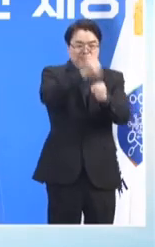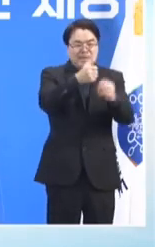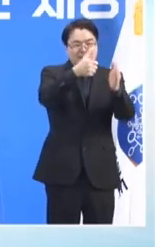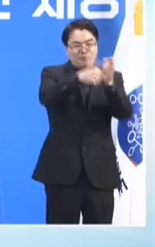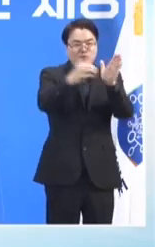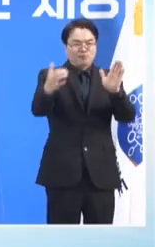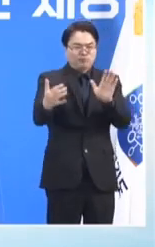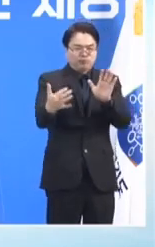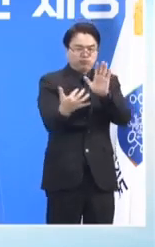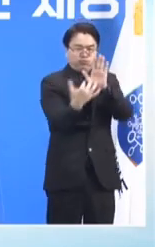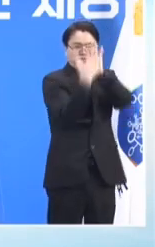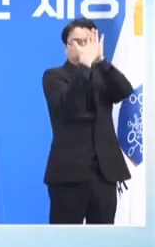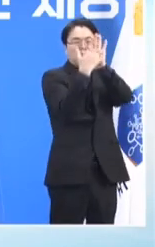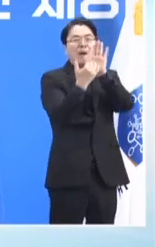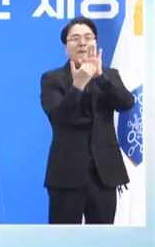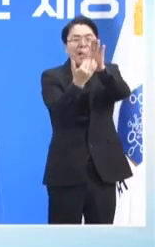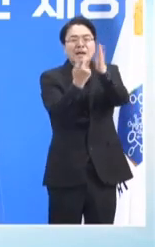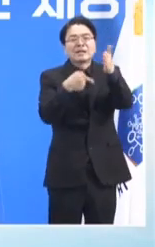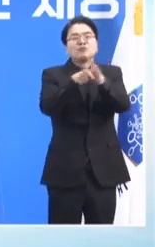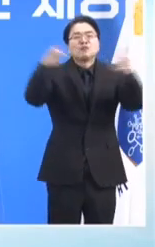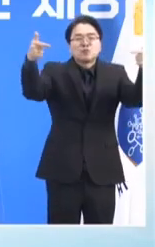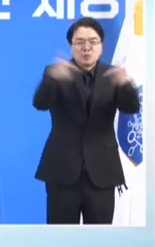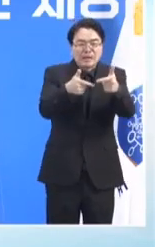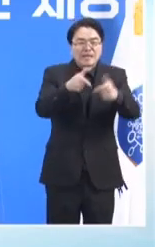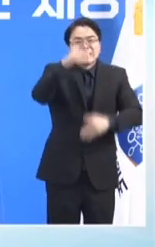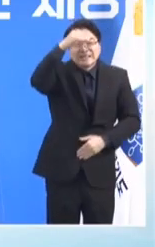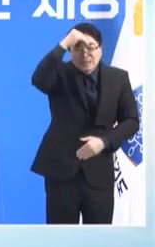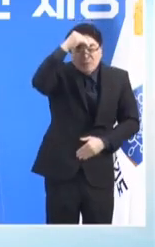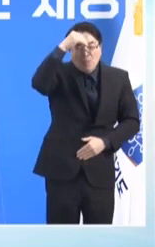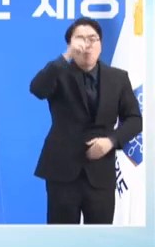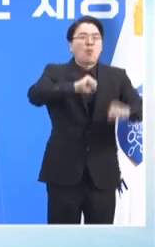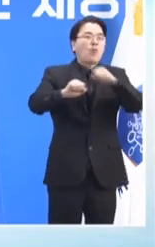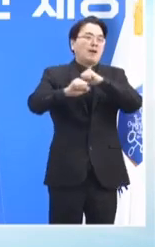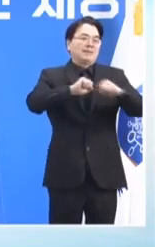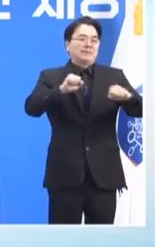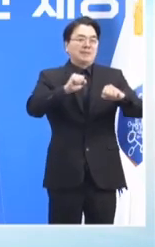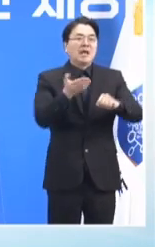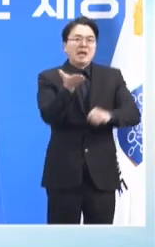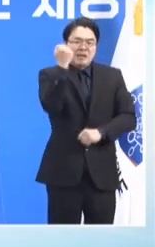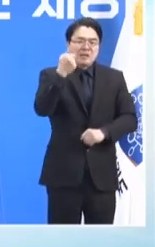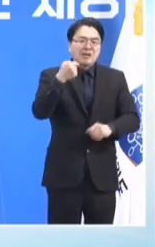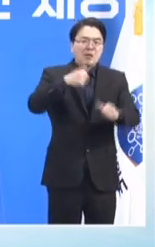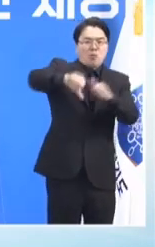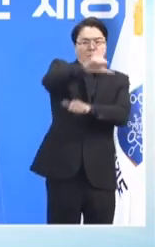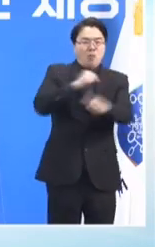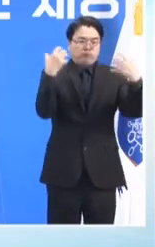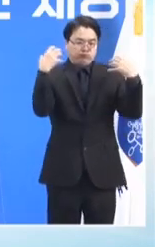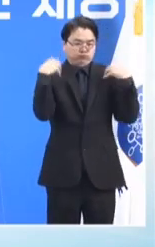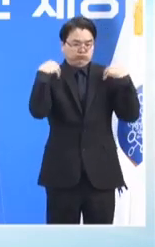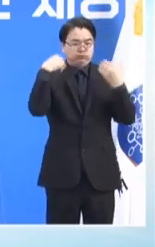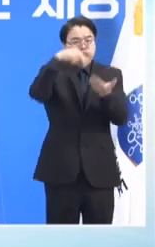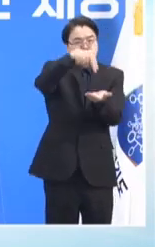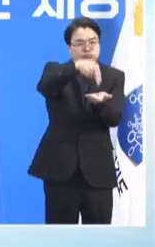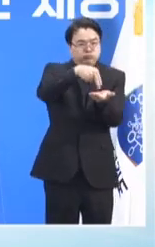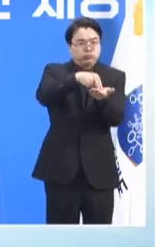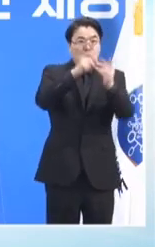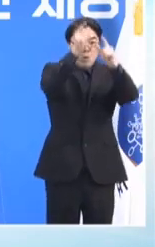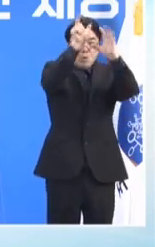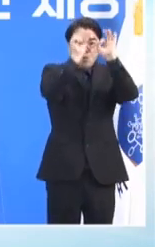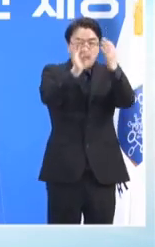시작하겠습니다. 시범사업은 2019년 5월 환경부 배포 가이드라인 상에 제시된 5 곱하기 10 규칙을